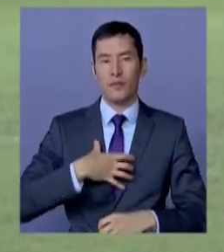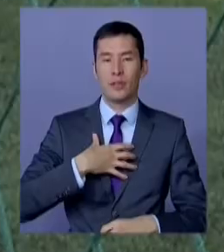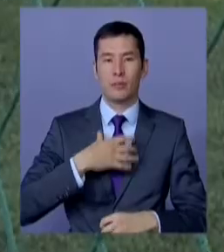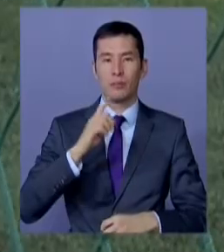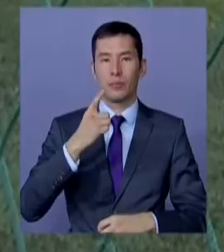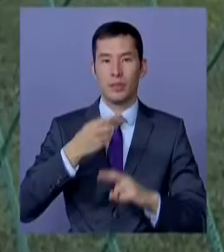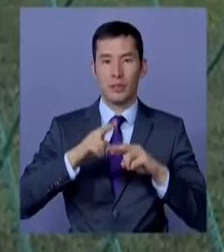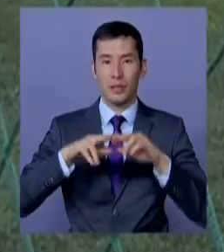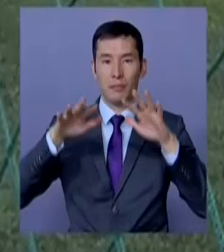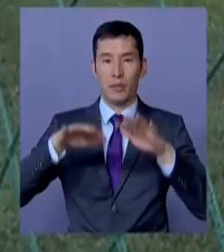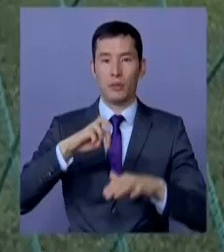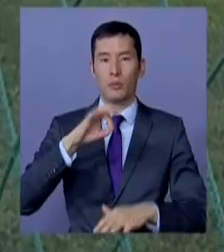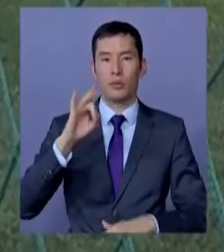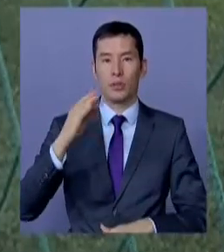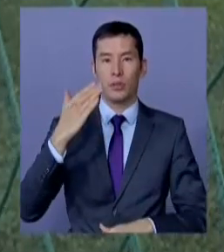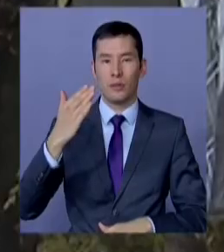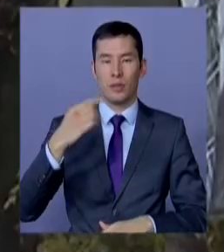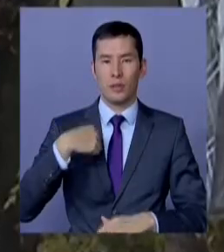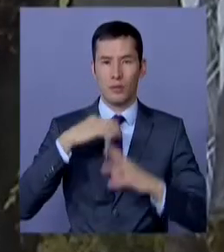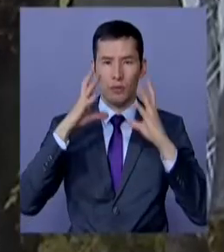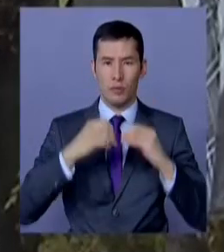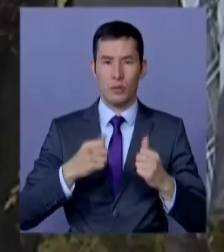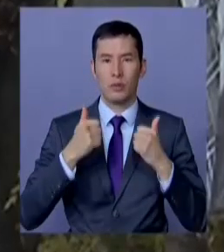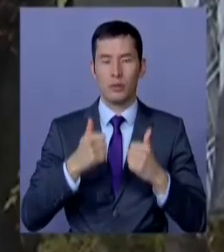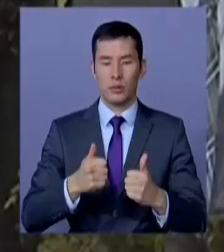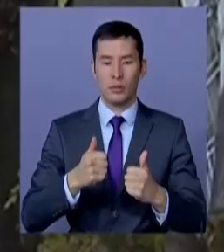спорт кешенінде болып жатыр. Бізде менде бәрі жақсы, бүгін біз